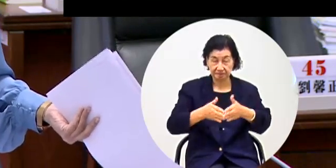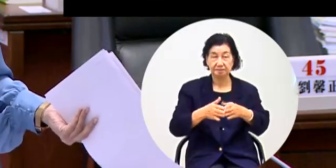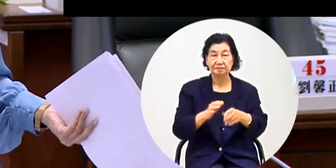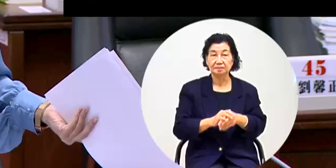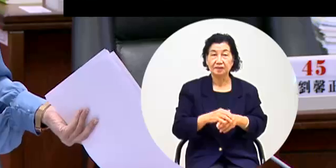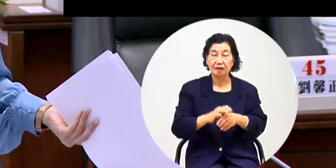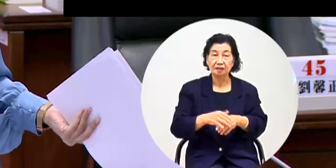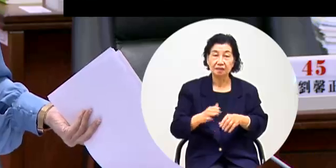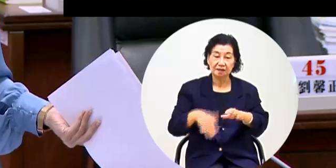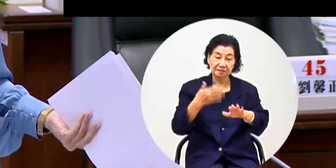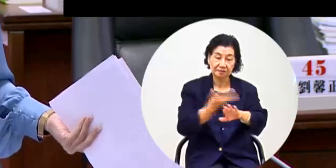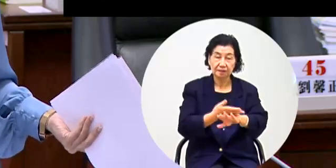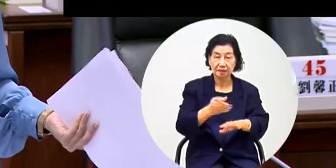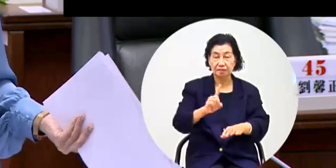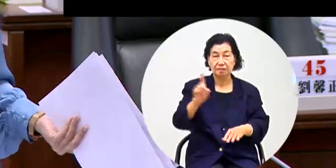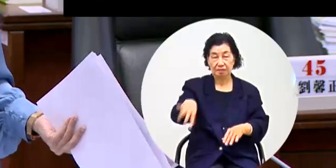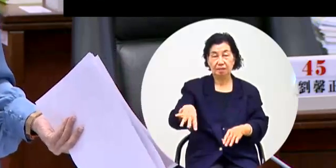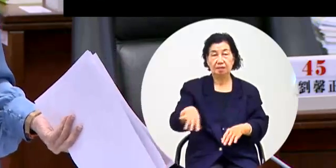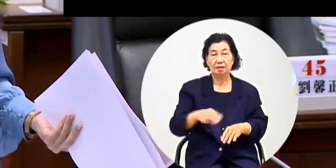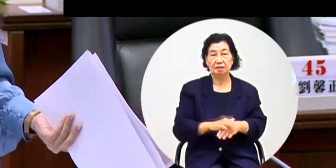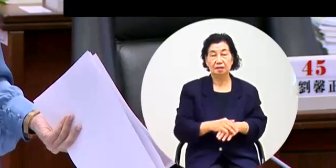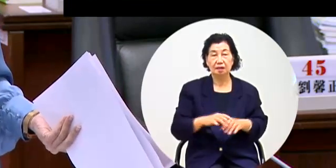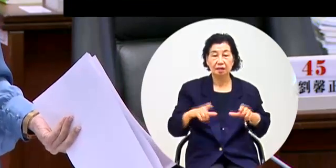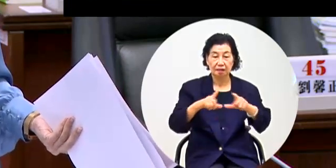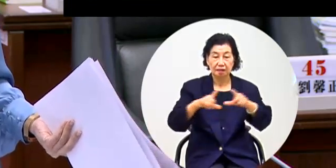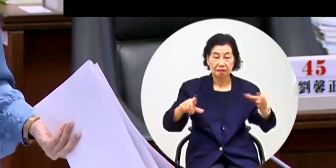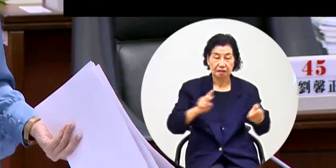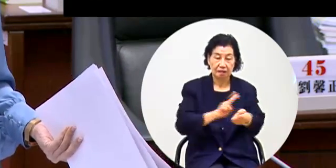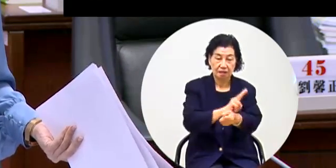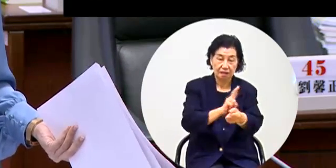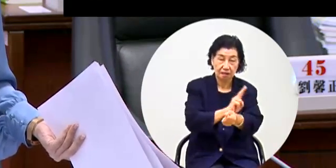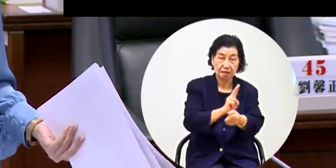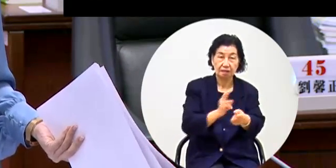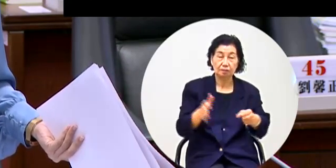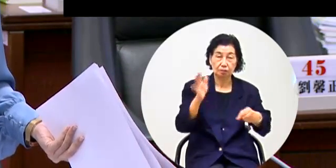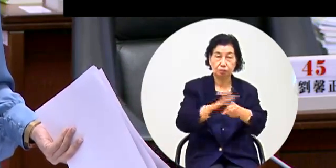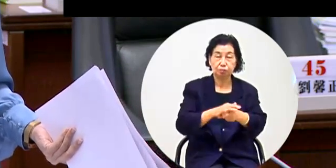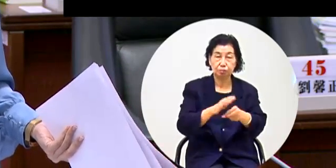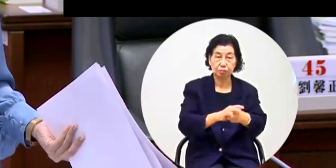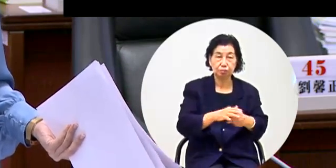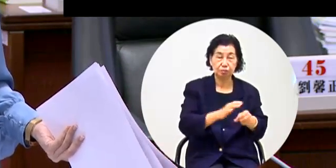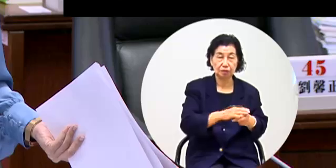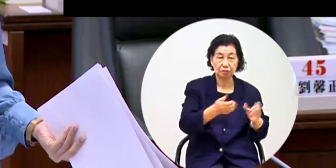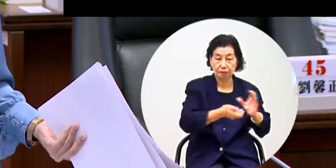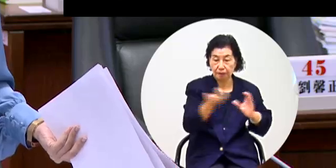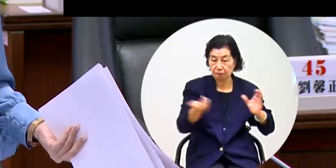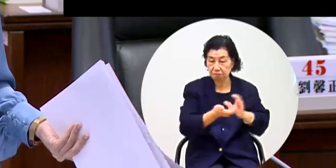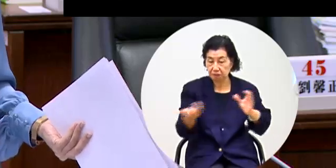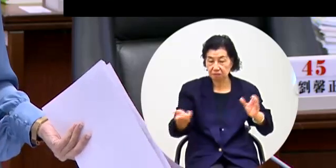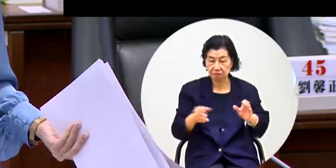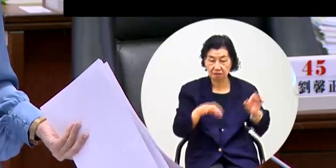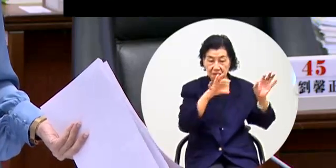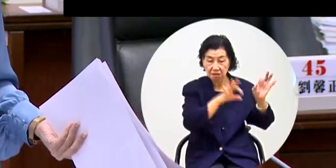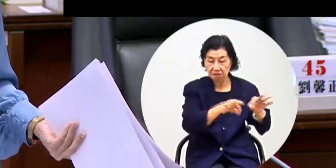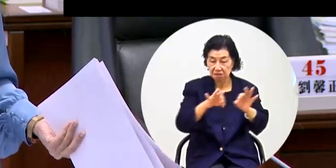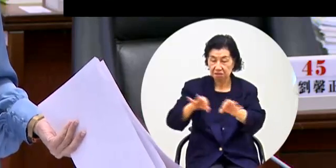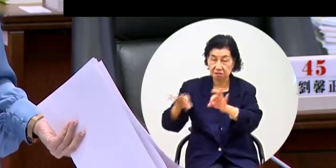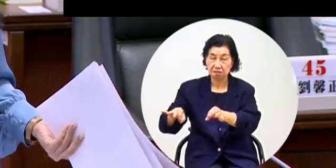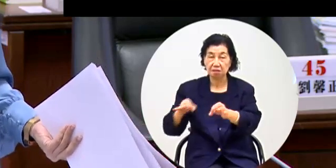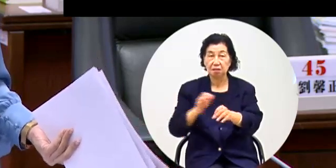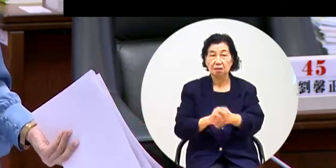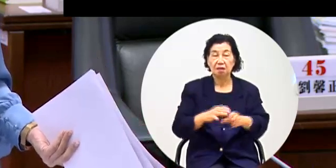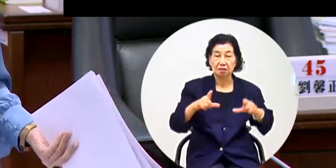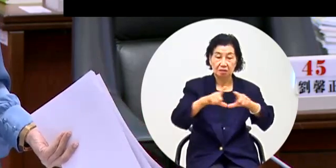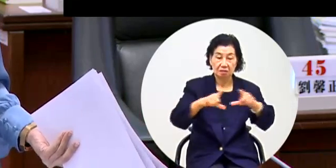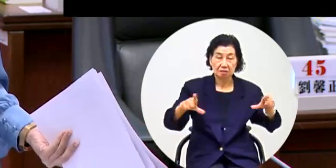大林埔的千春案一拖再拖，啊，结果咧，大林埔那边遐有关系主体区嘛，啊，